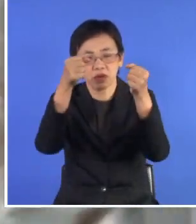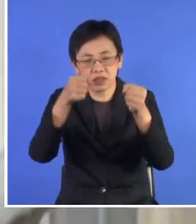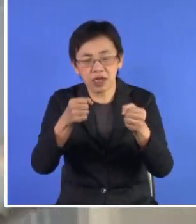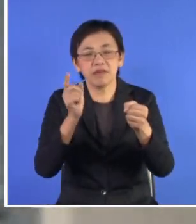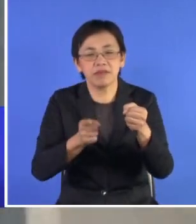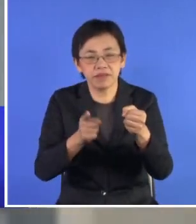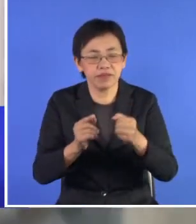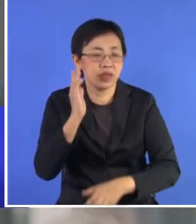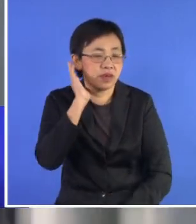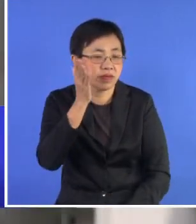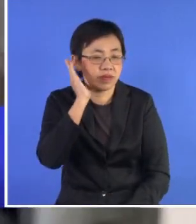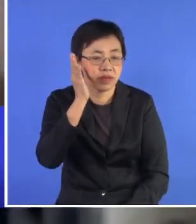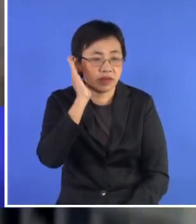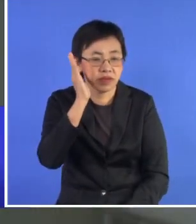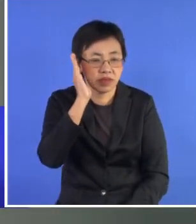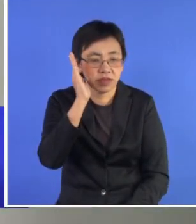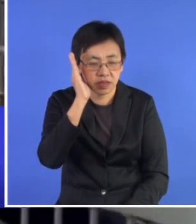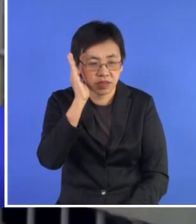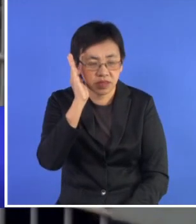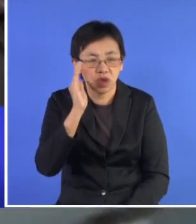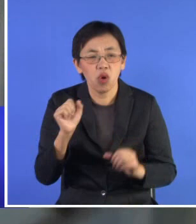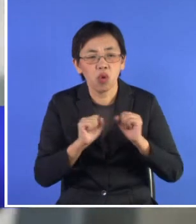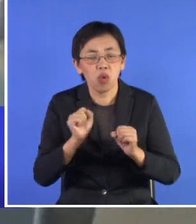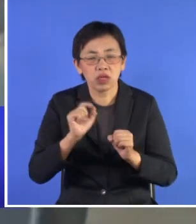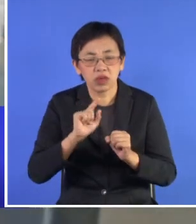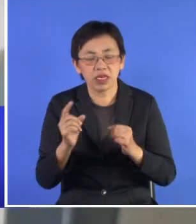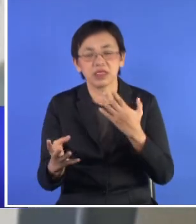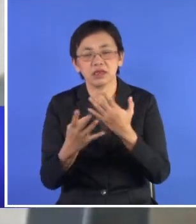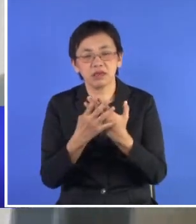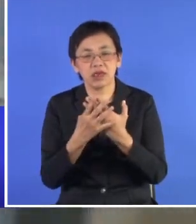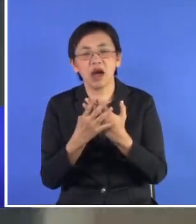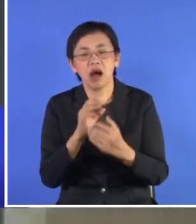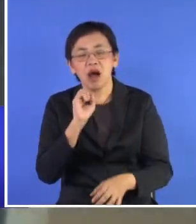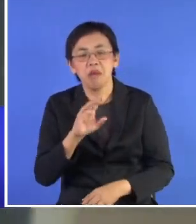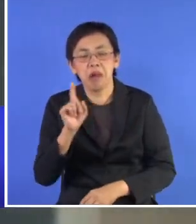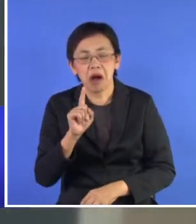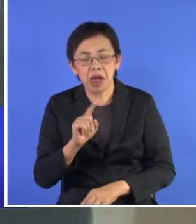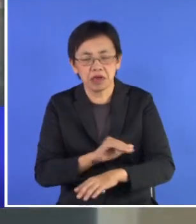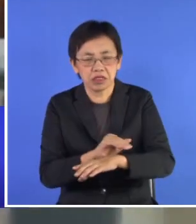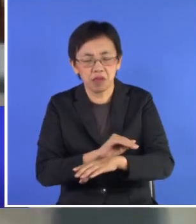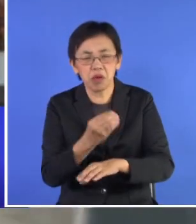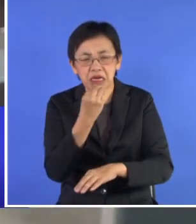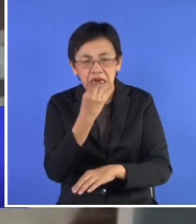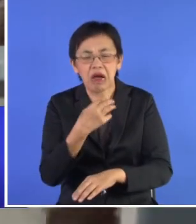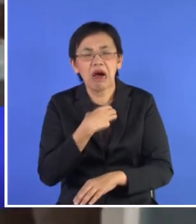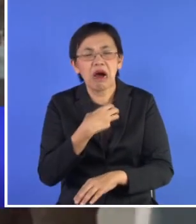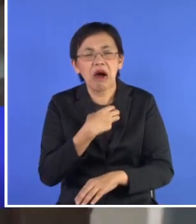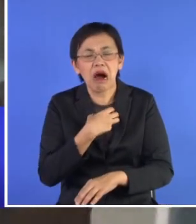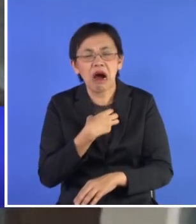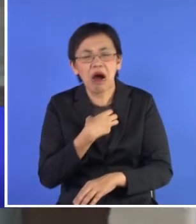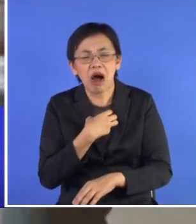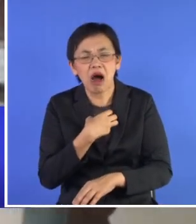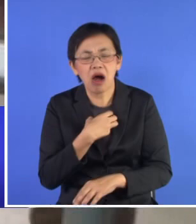นี้คือผู้ชายคนนี้ปิยวุฒิเนี่ยกลัวจะถูกฝากขังและอ้างว่ากินสบู่เข้าไปเพื่อที่จะใช้ช่วงเวลาที่